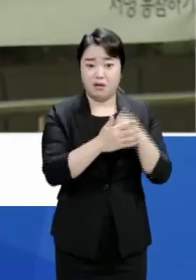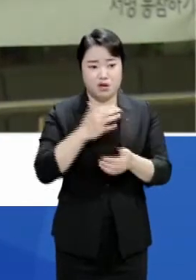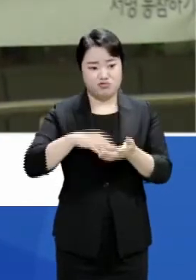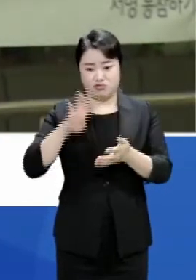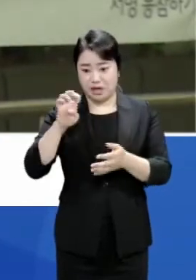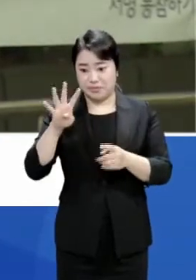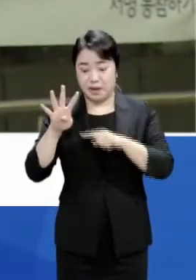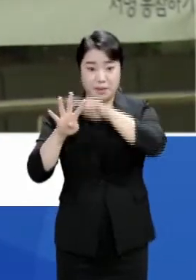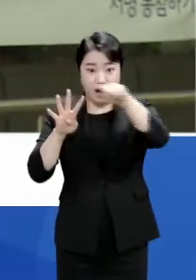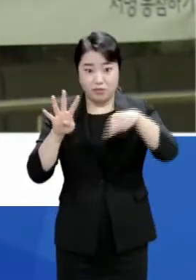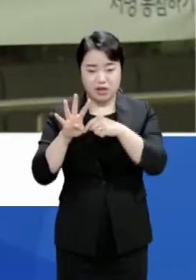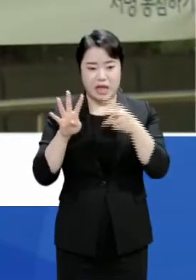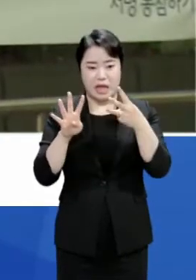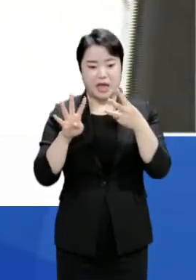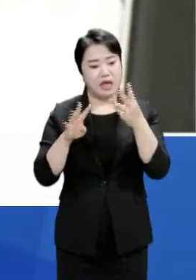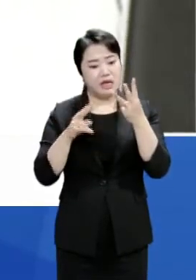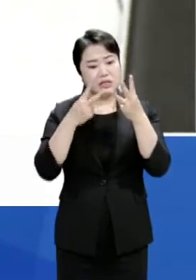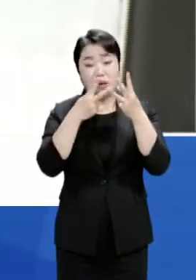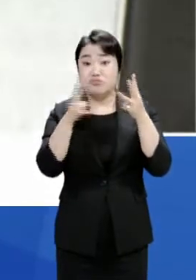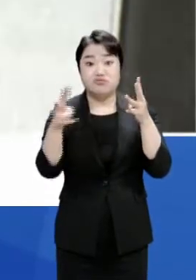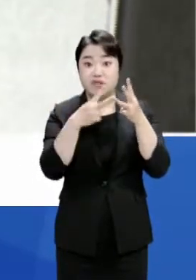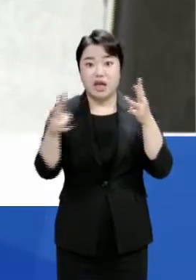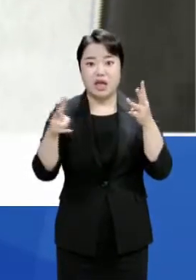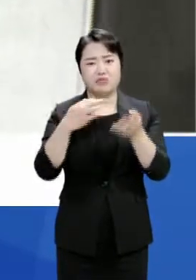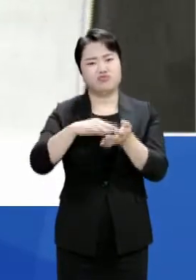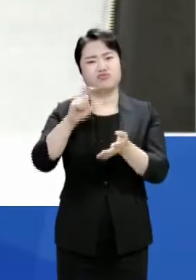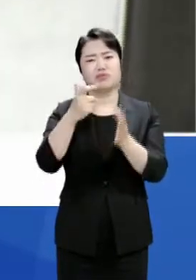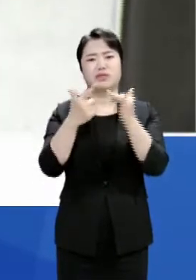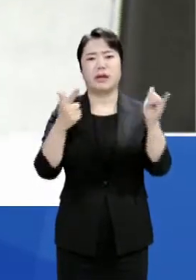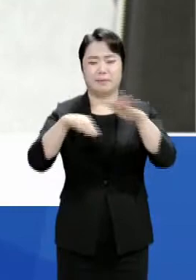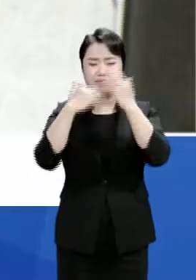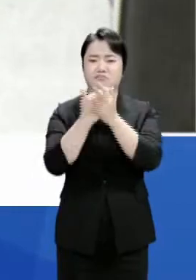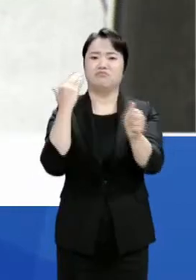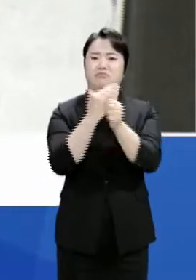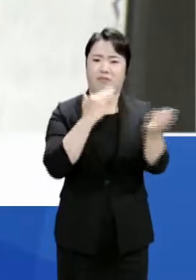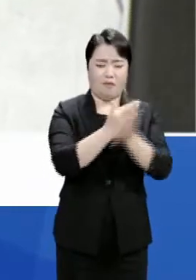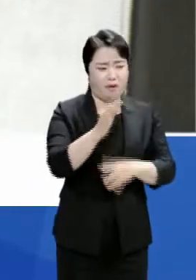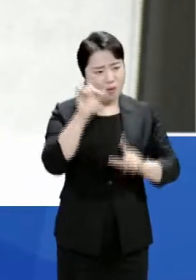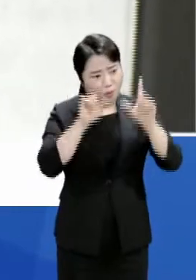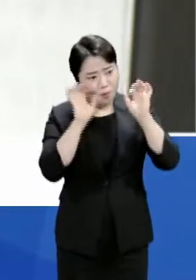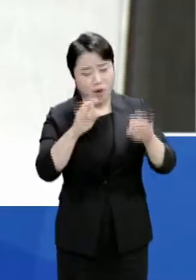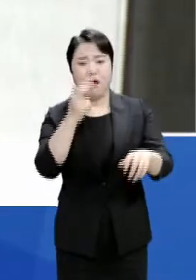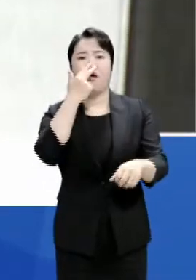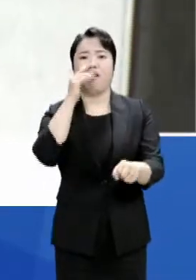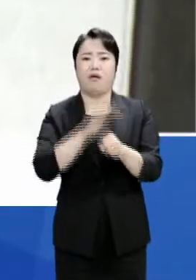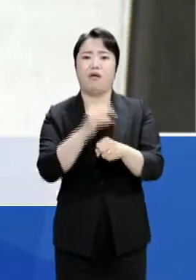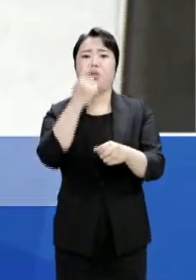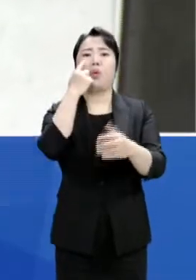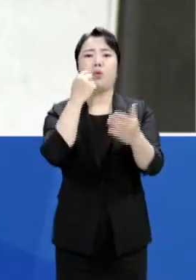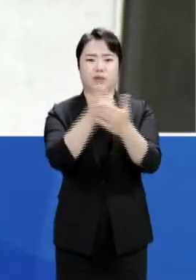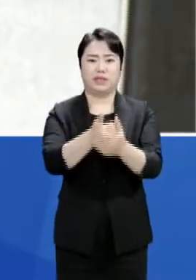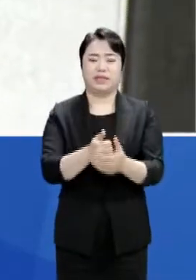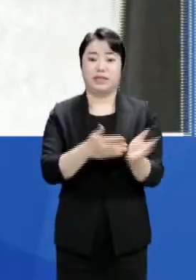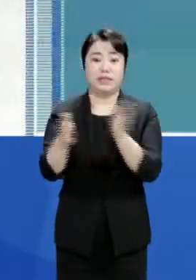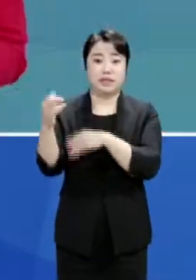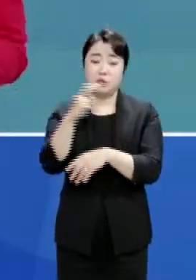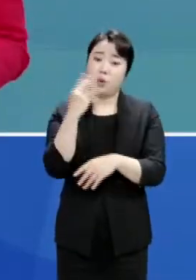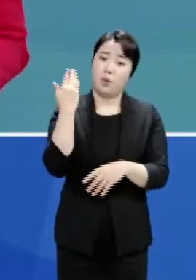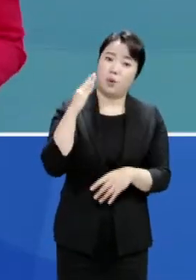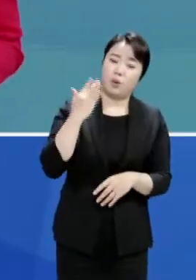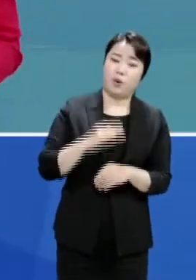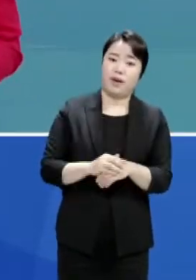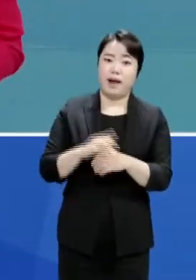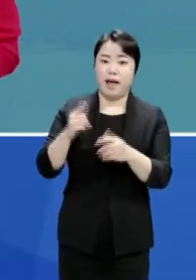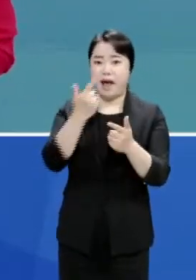중에 16명, 거의 한 3분의 1이 맞습니다. 집단적으로 해고됐다라는 게 굉장히 특이한 사례라고 볼수 있습니다. 예. 거기다가 또 얼마 전이 바로